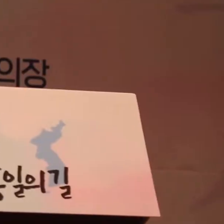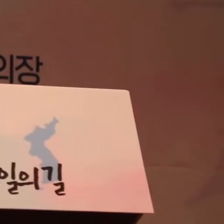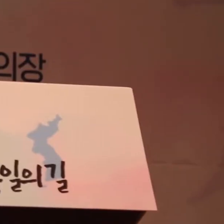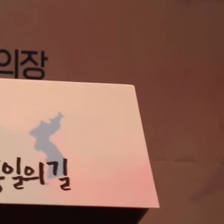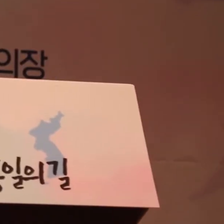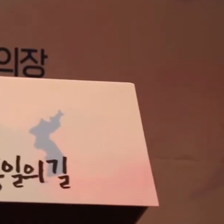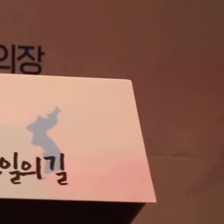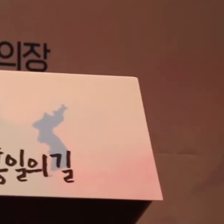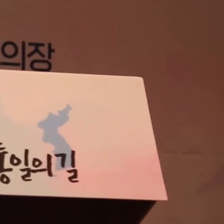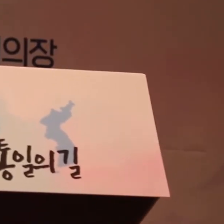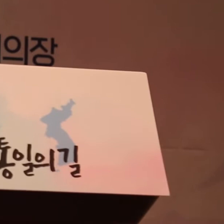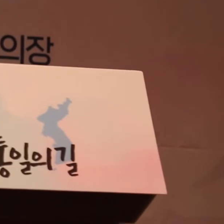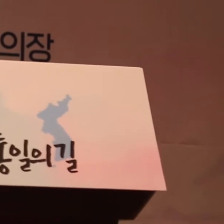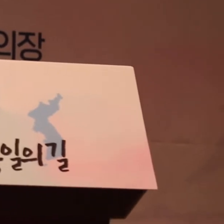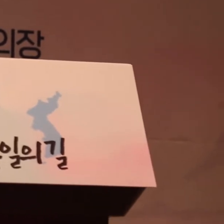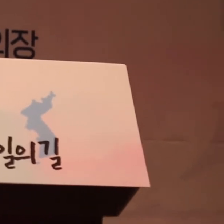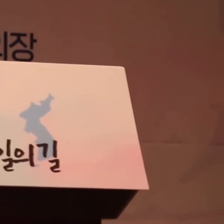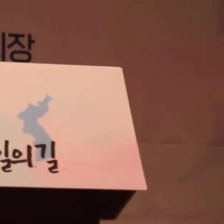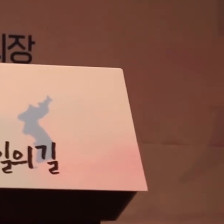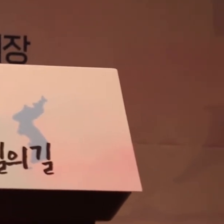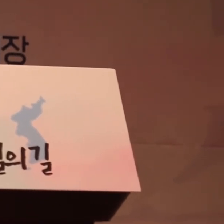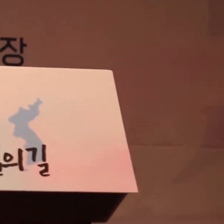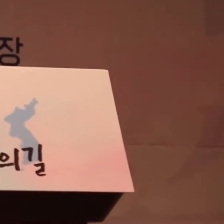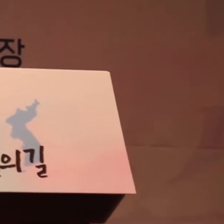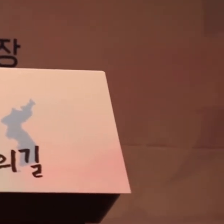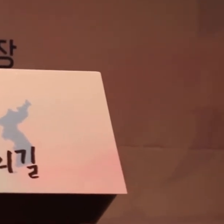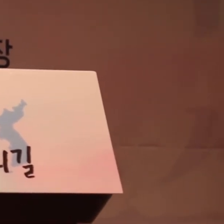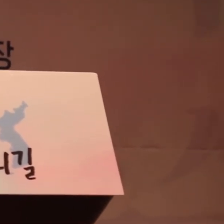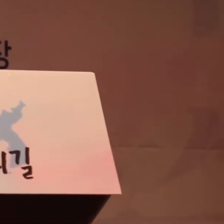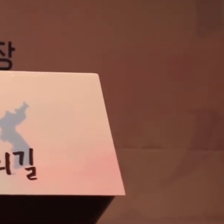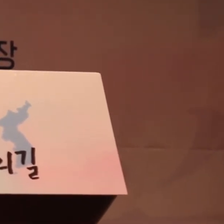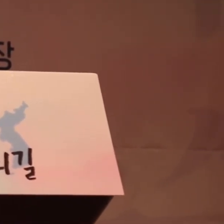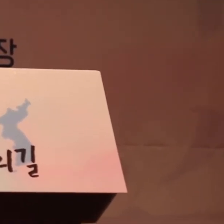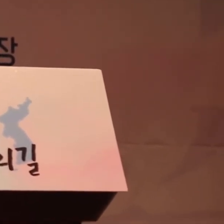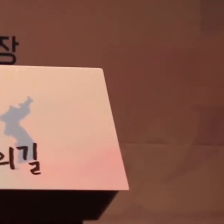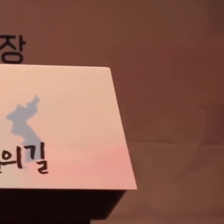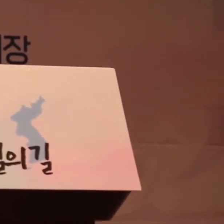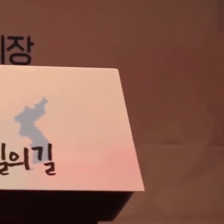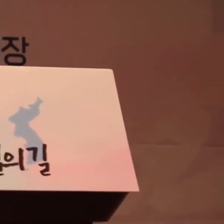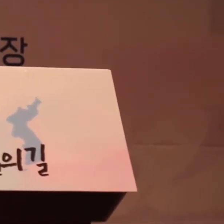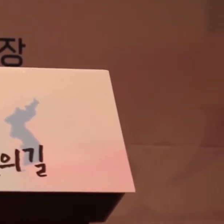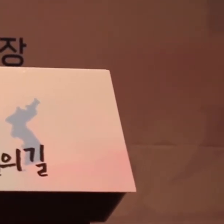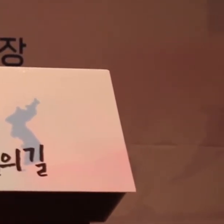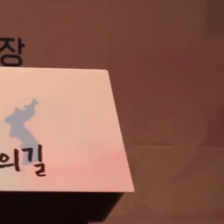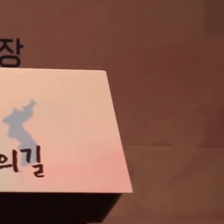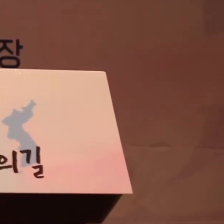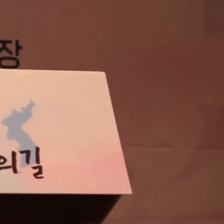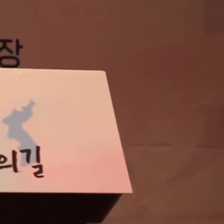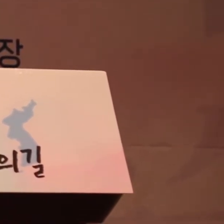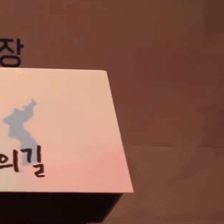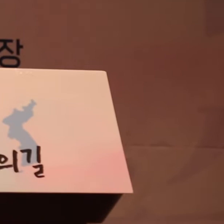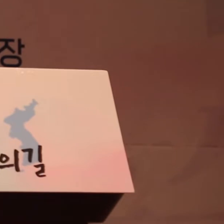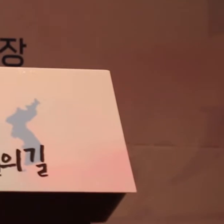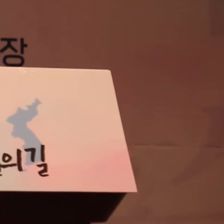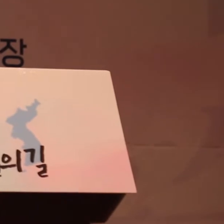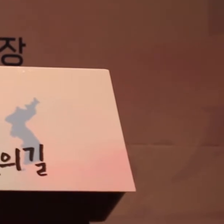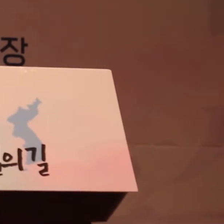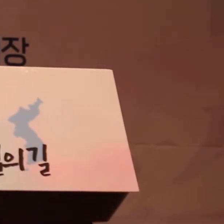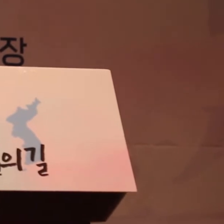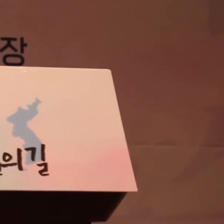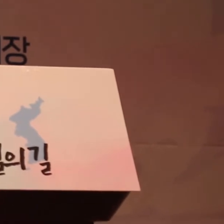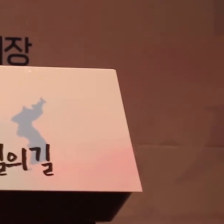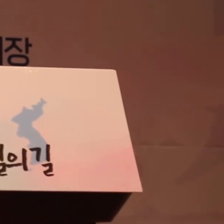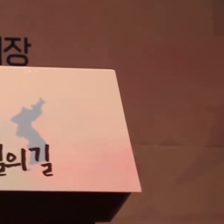선언에 분단과 전제의 긴 고통을 이제는 끝내야 합니다. 이 중요한